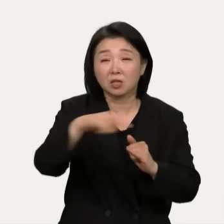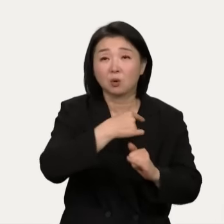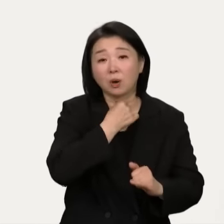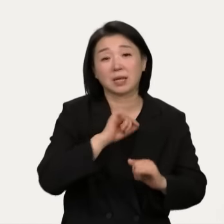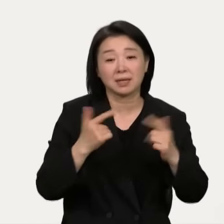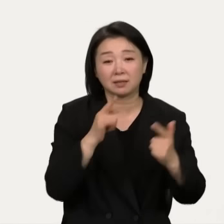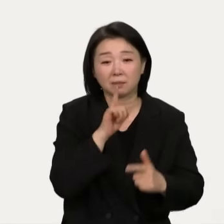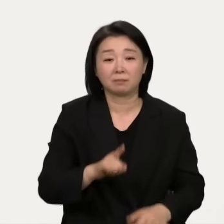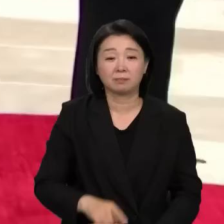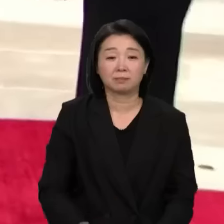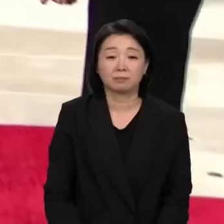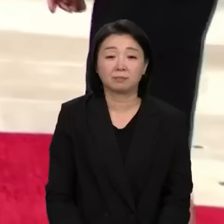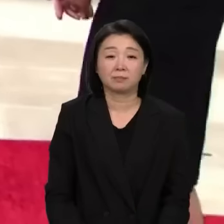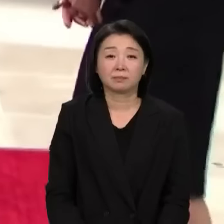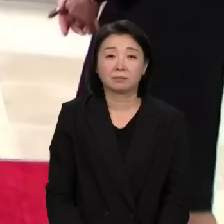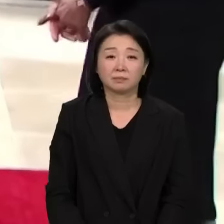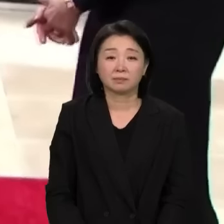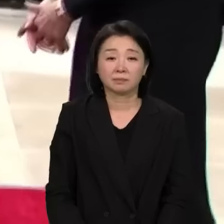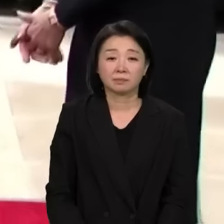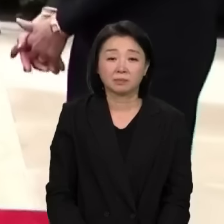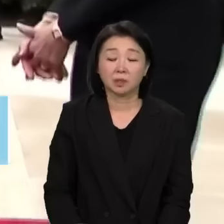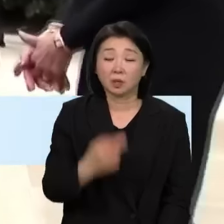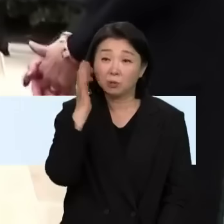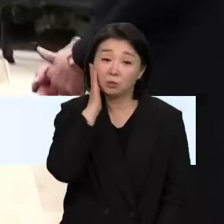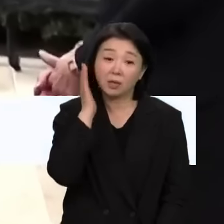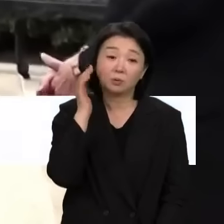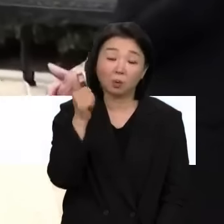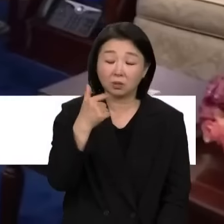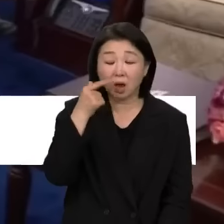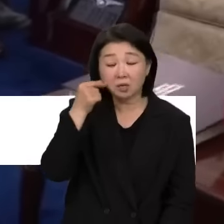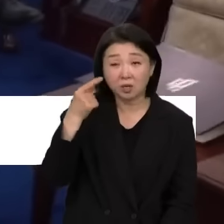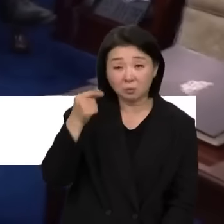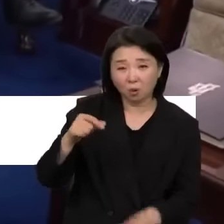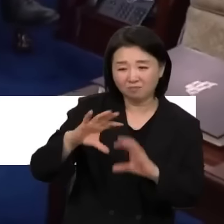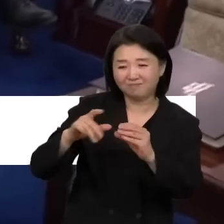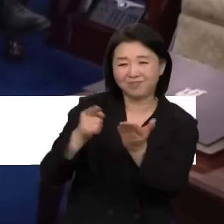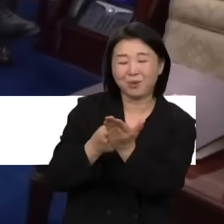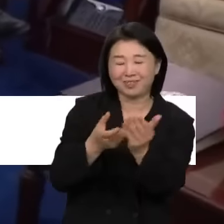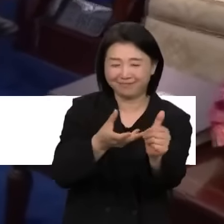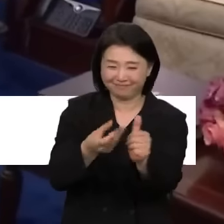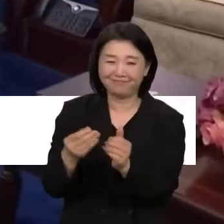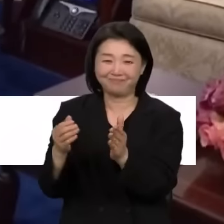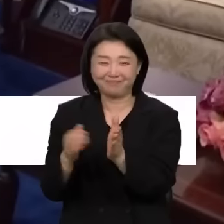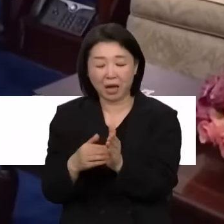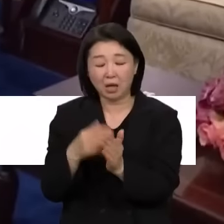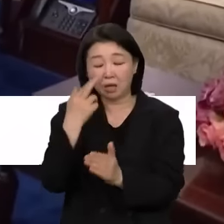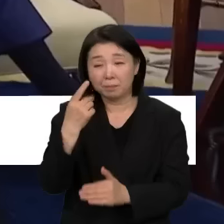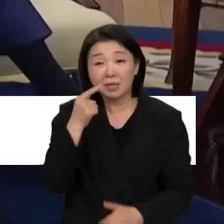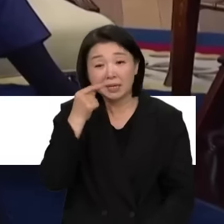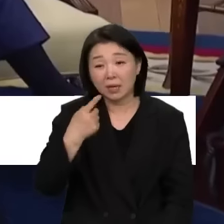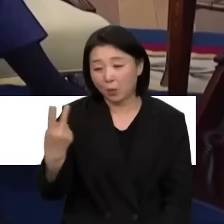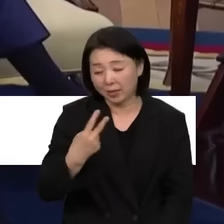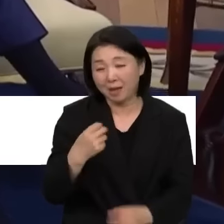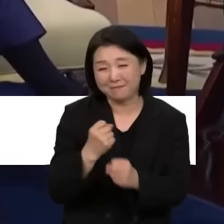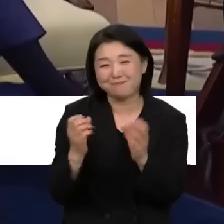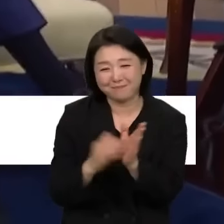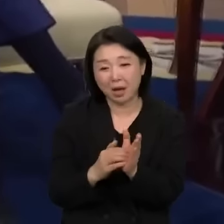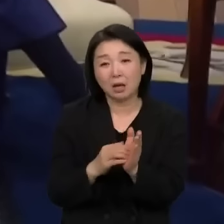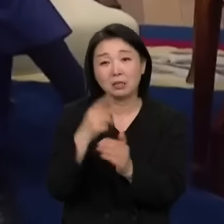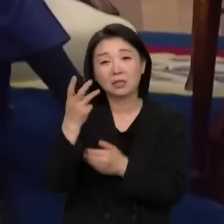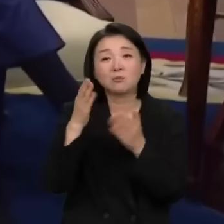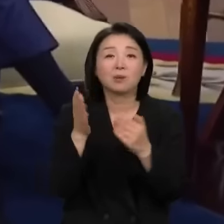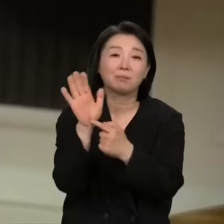않는다고도 했습니다 지난달 바이든 대통령이 일본 기시다 총리를 국빈 초청해 미일 정상회담을 한 뒤 3주 만에